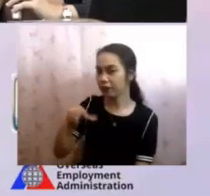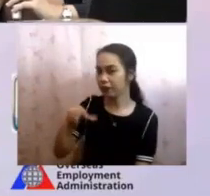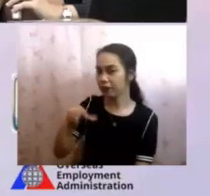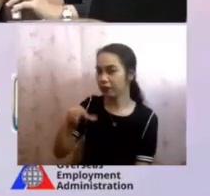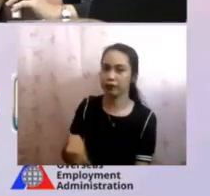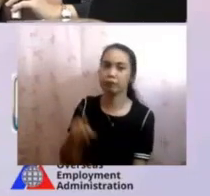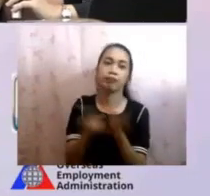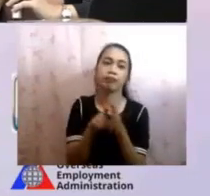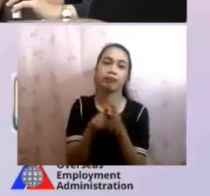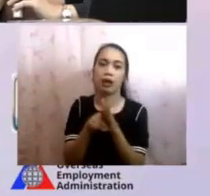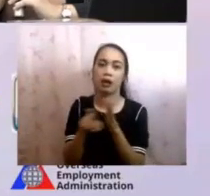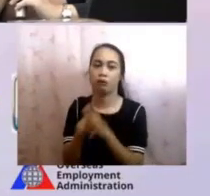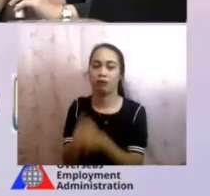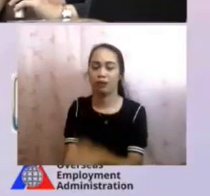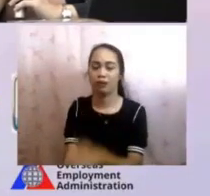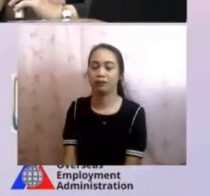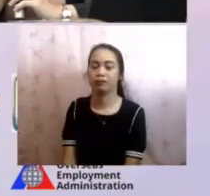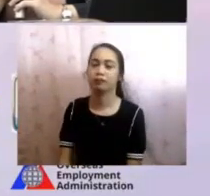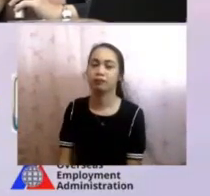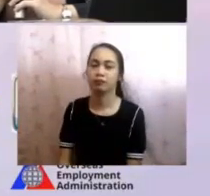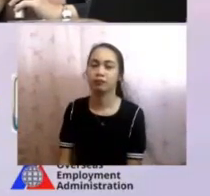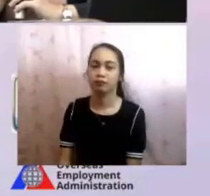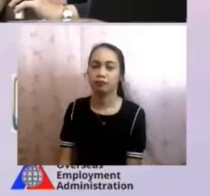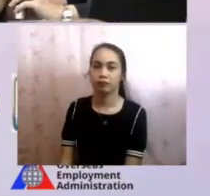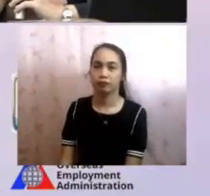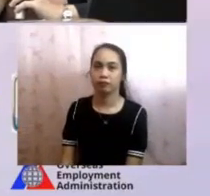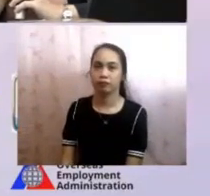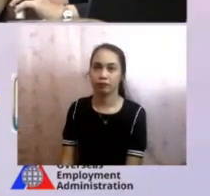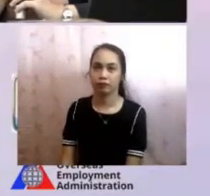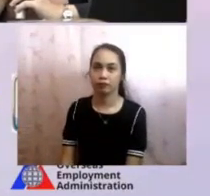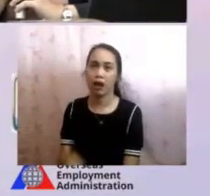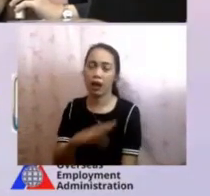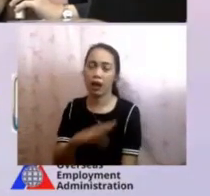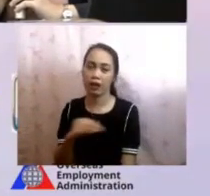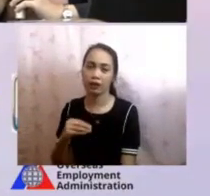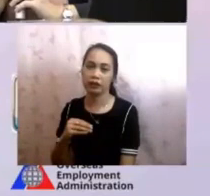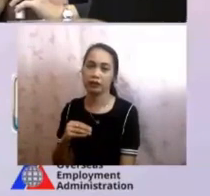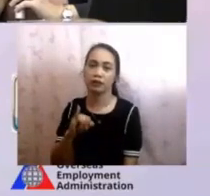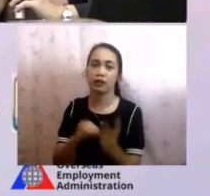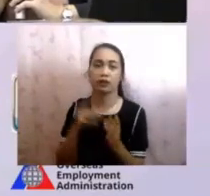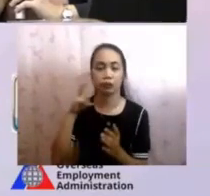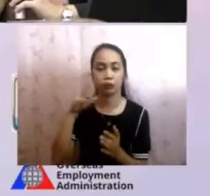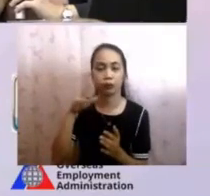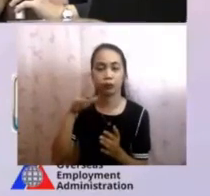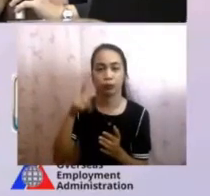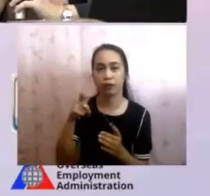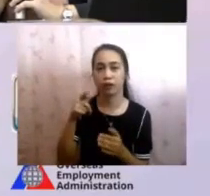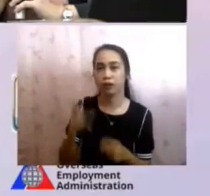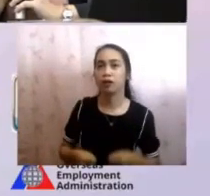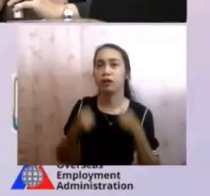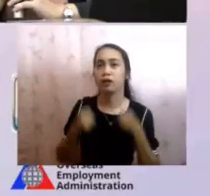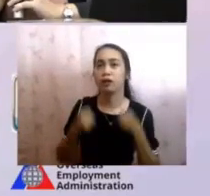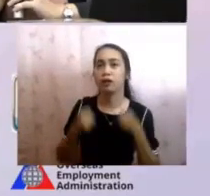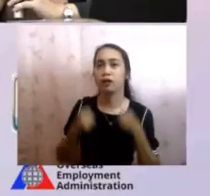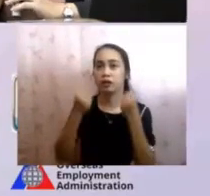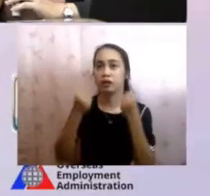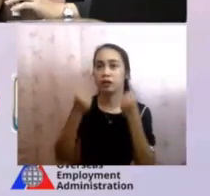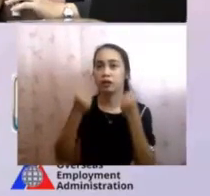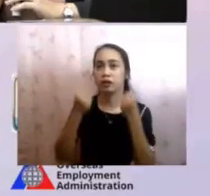least 30 minutes na anaka dito. Also, those allowance time will also give you the chance